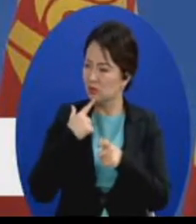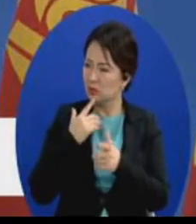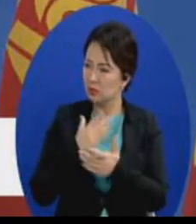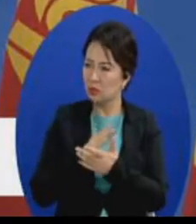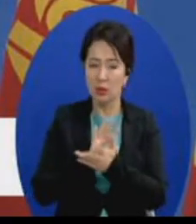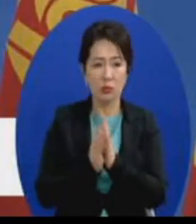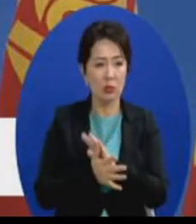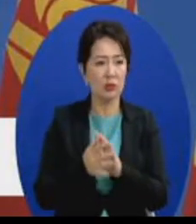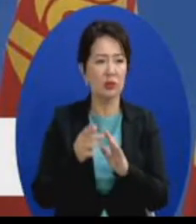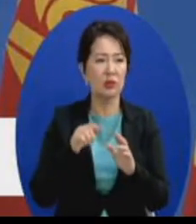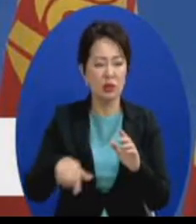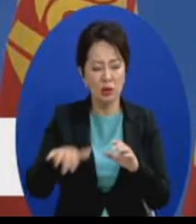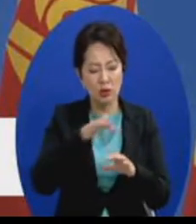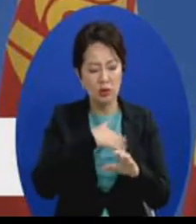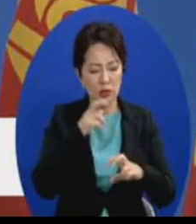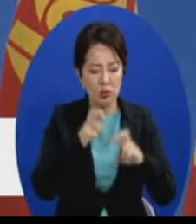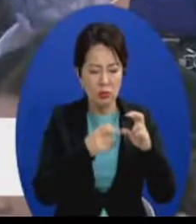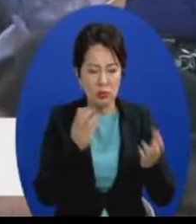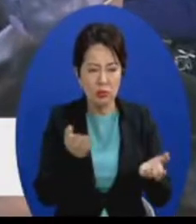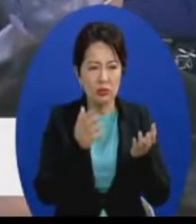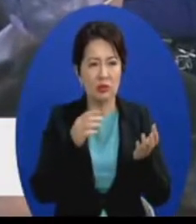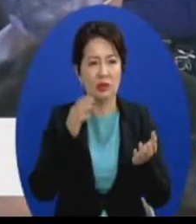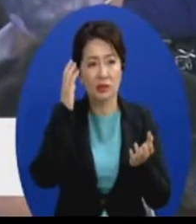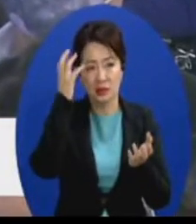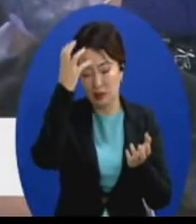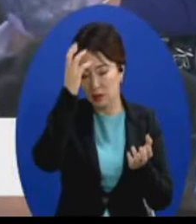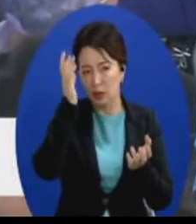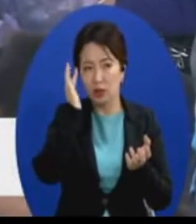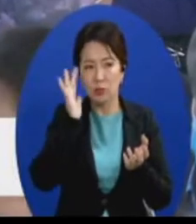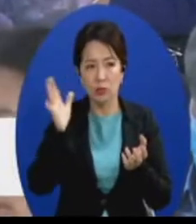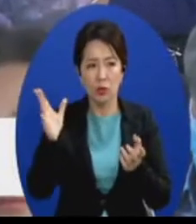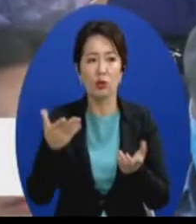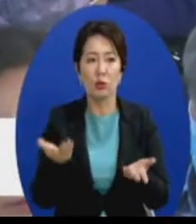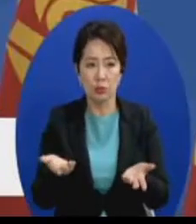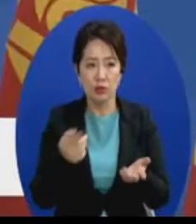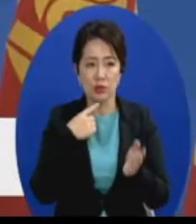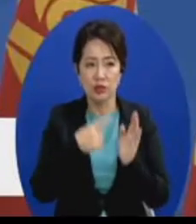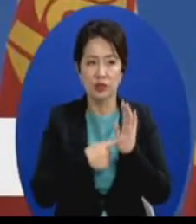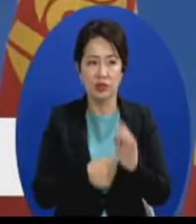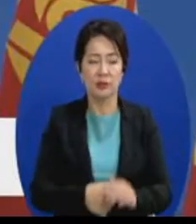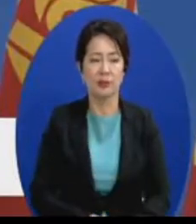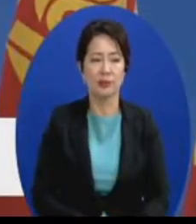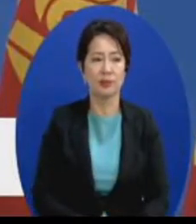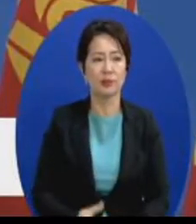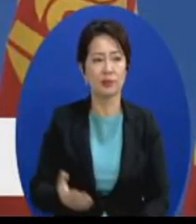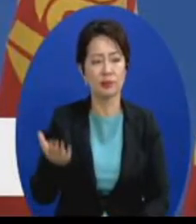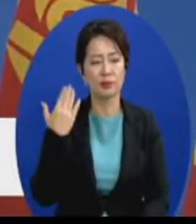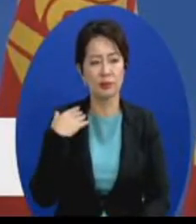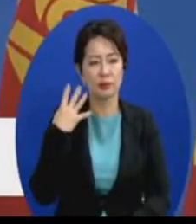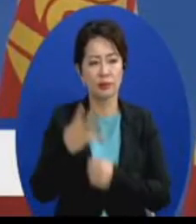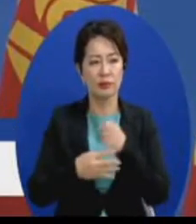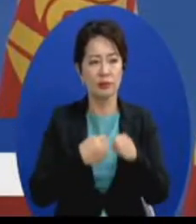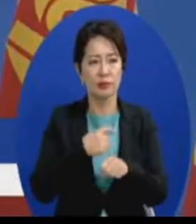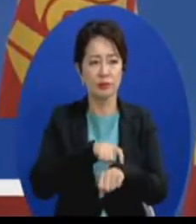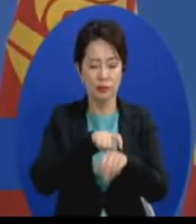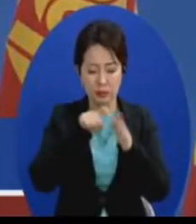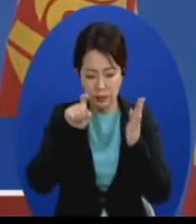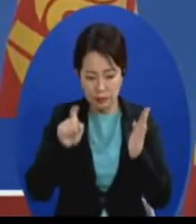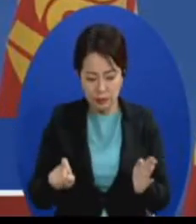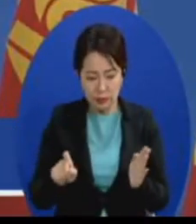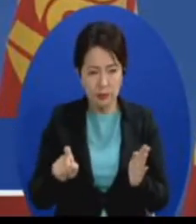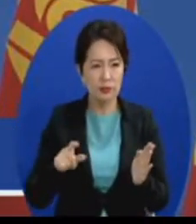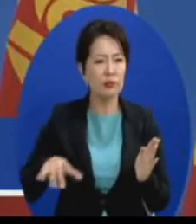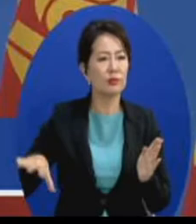эх орондоо үйлдвэрлэлийг хөгжүүлэхэд засгийн газар бодлого чиглэлээ болгож байгаа гэж хэлсэн юм. Өнгөрсөн 4 жилийн хугацаанд би нийтдээ